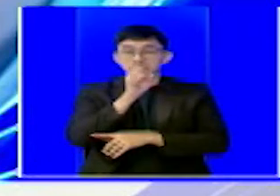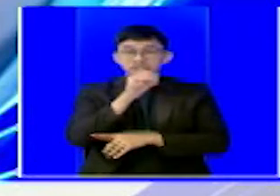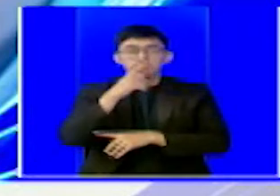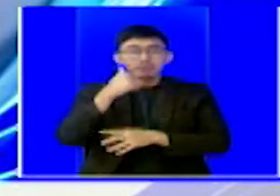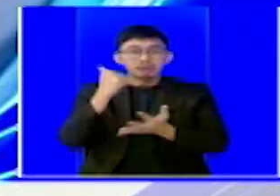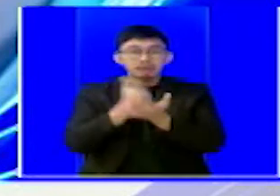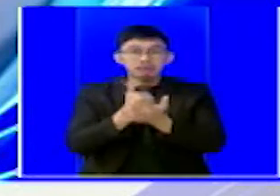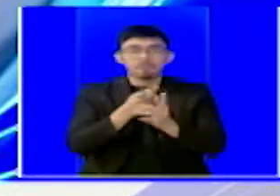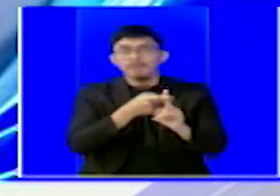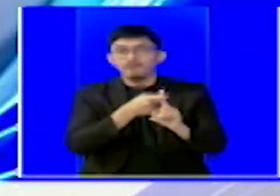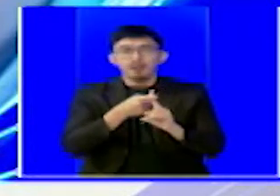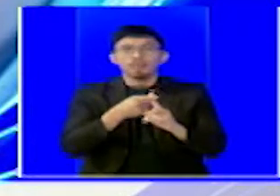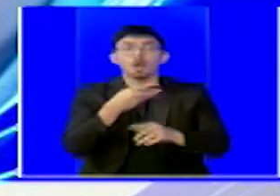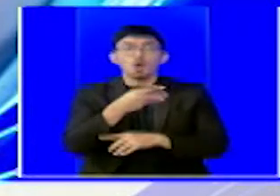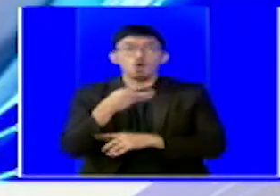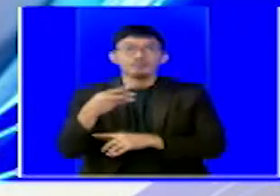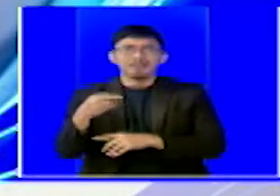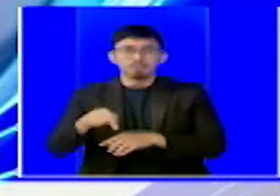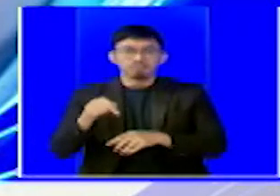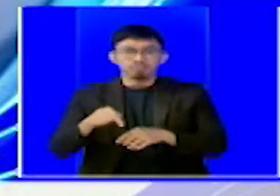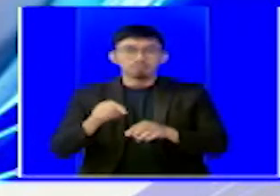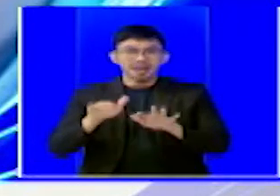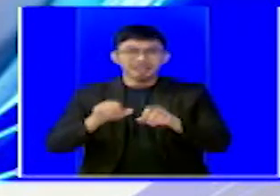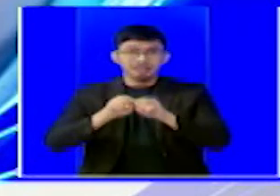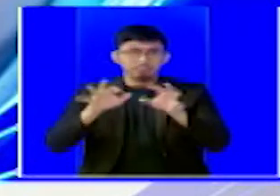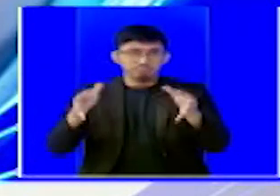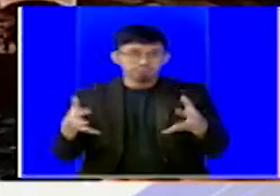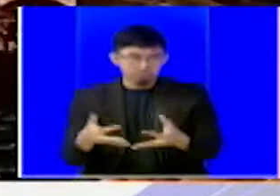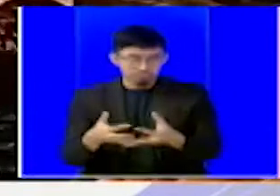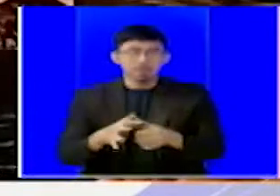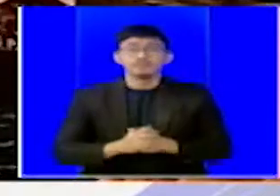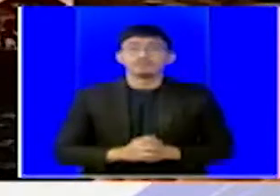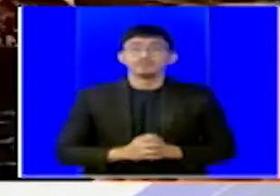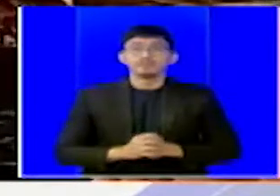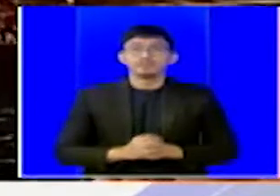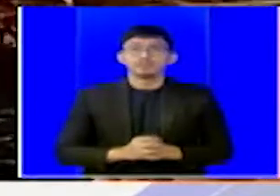ekonomi di tengah pandemi COVID-19 yang tengah melanda.